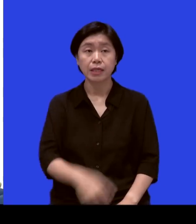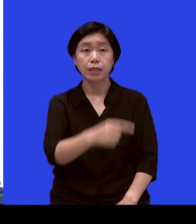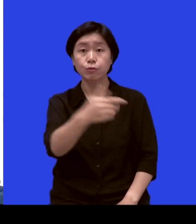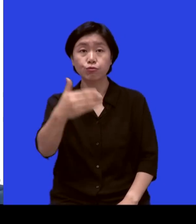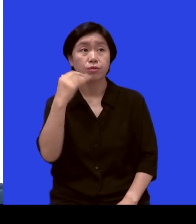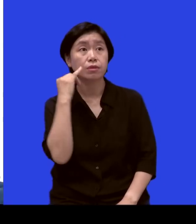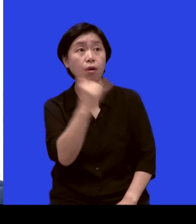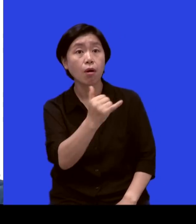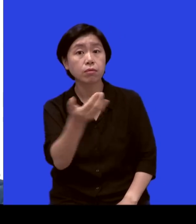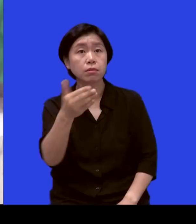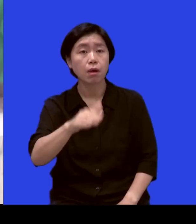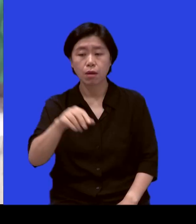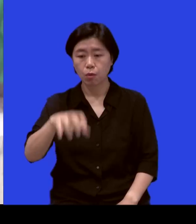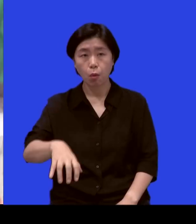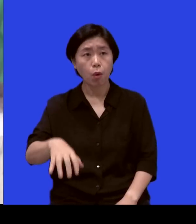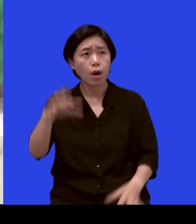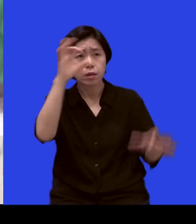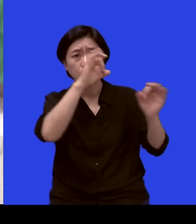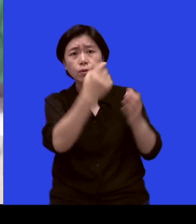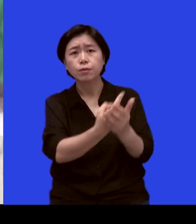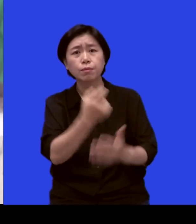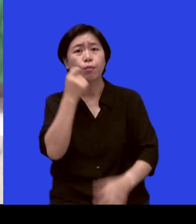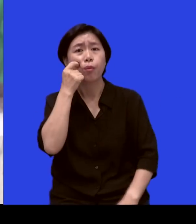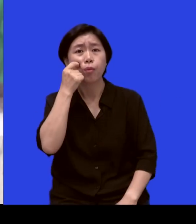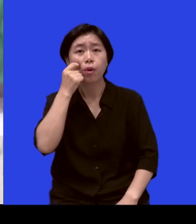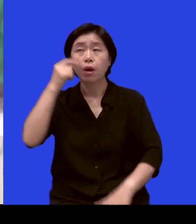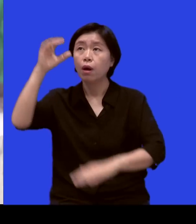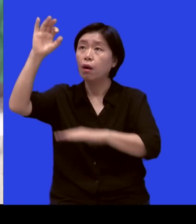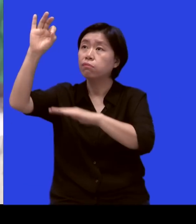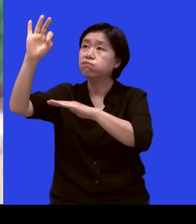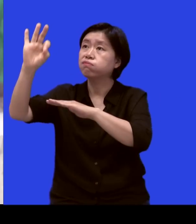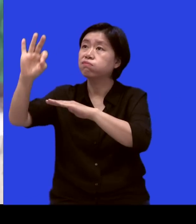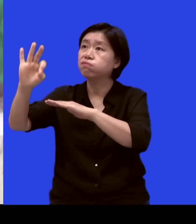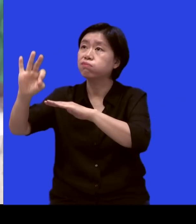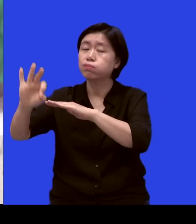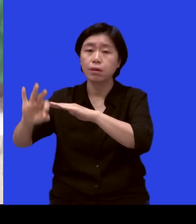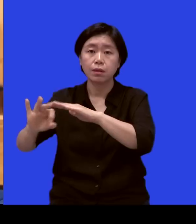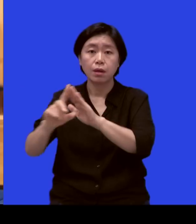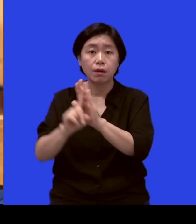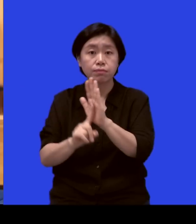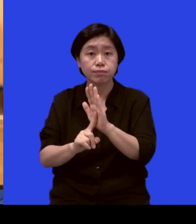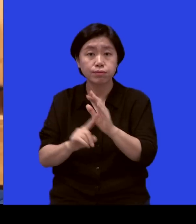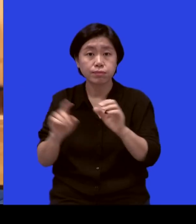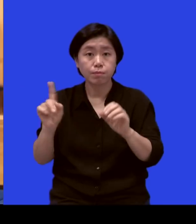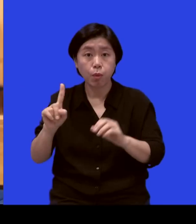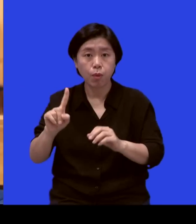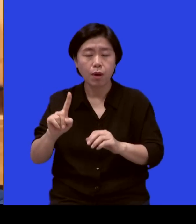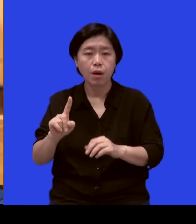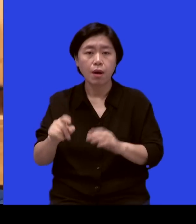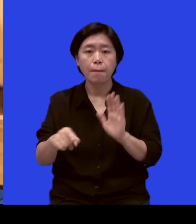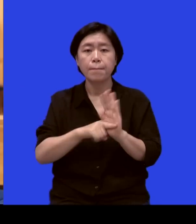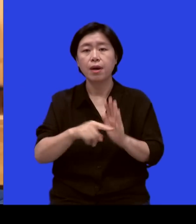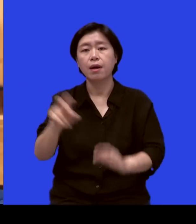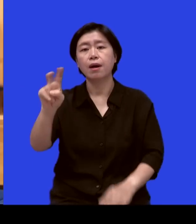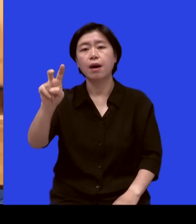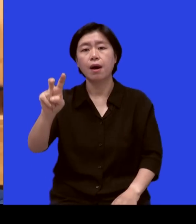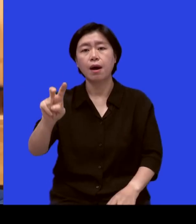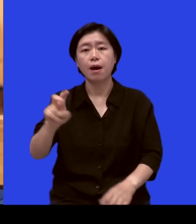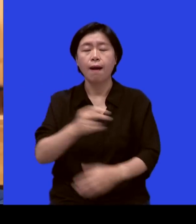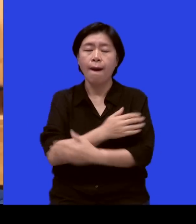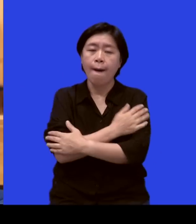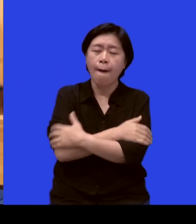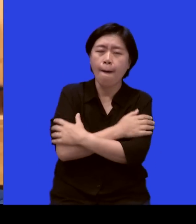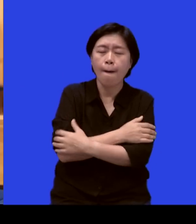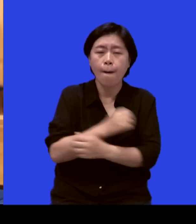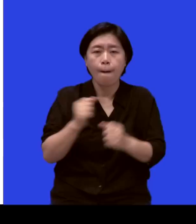했는데 119가 못 찾아오는 거예요. 근데 해는 이제 저무는 거예요. 영하 20도 막 내려가. 어떻게? 그러니까 뭐 견딜 수가 없는